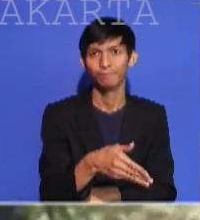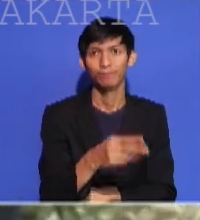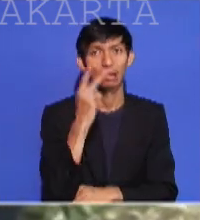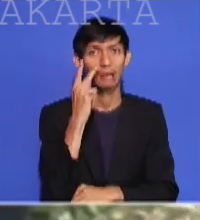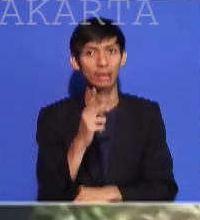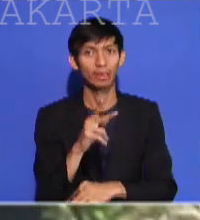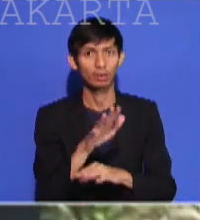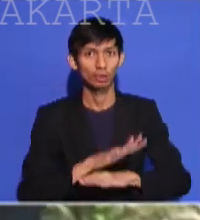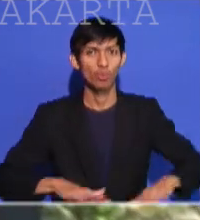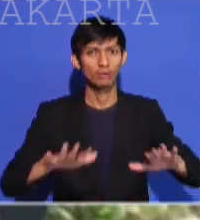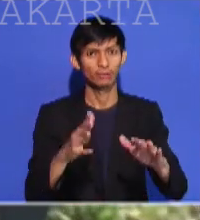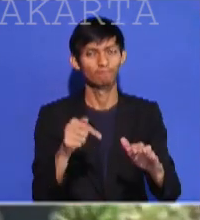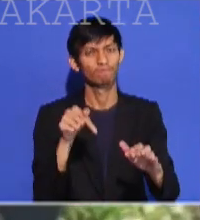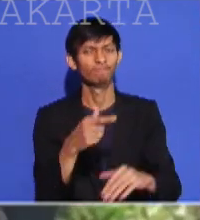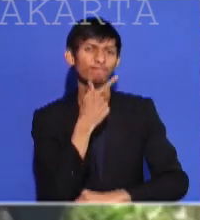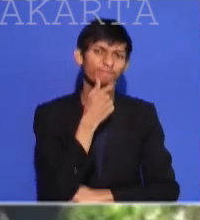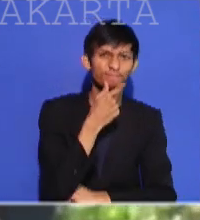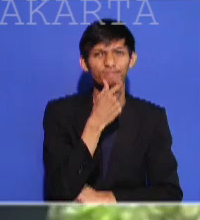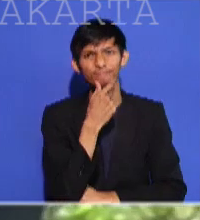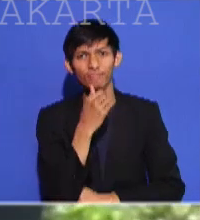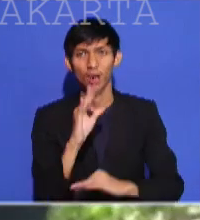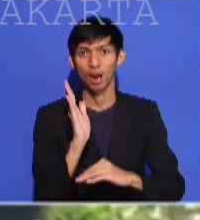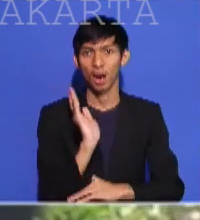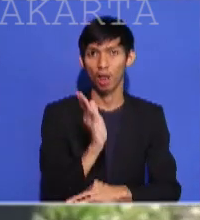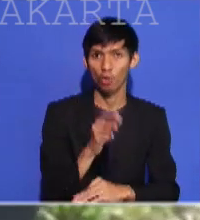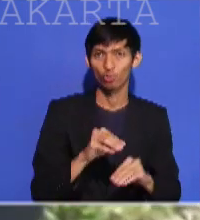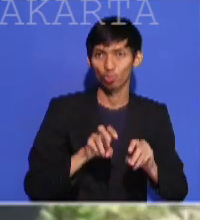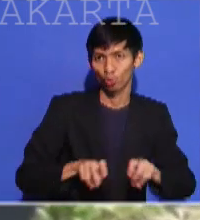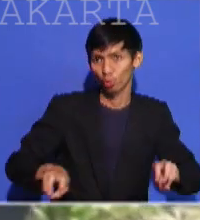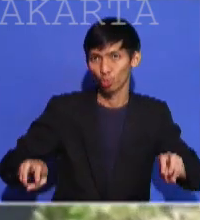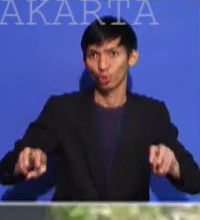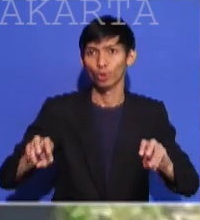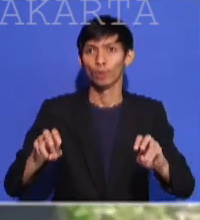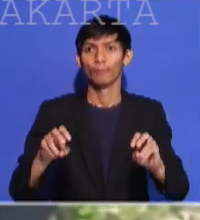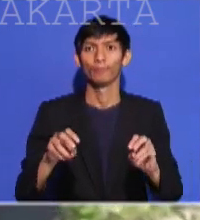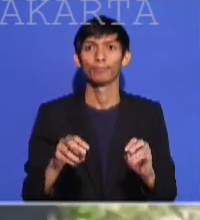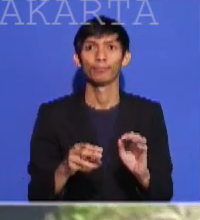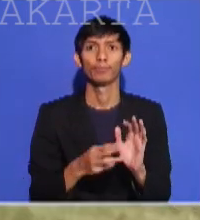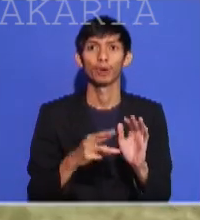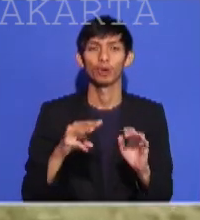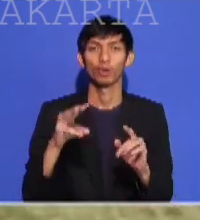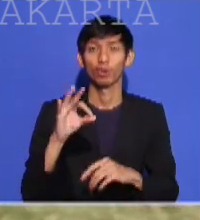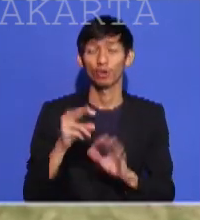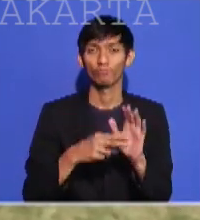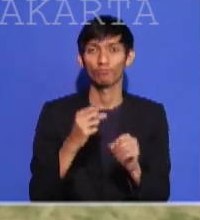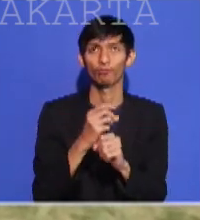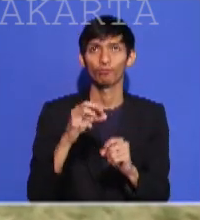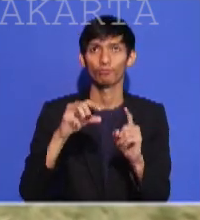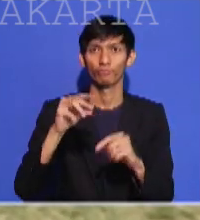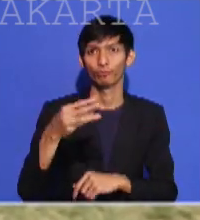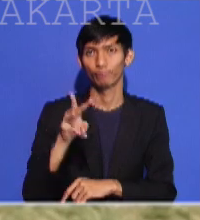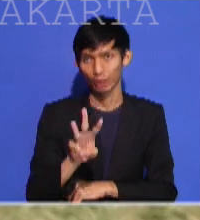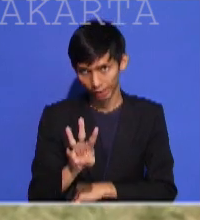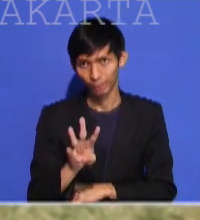kawontenan ingkang dipun upengi wana mangrove, tiyo ugi ngandharaken bilih papan menika asring dados papan tujuanipun para